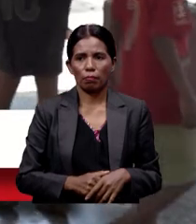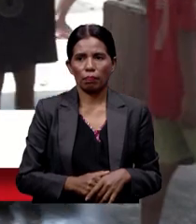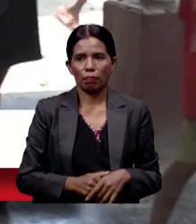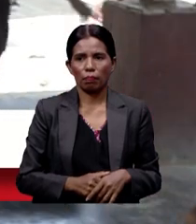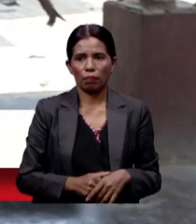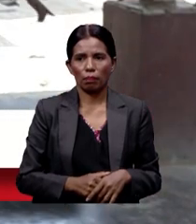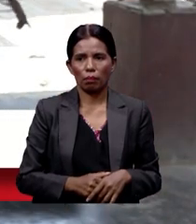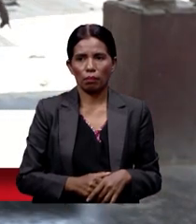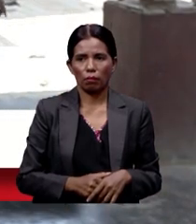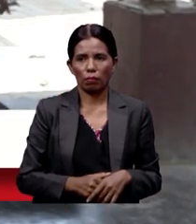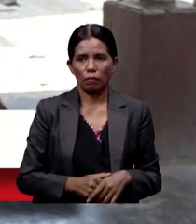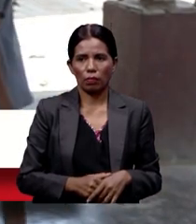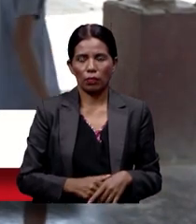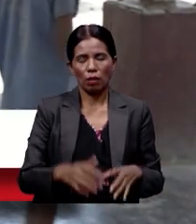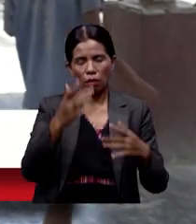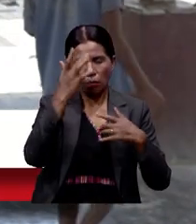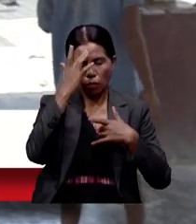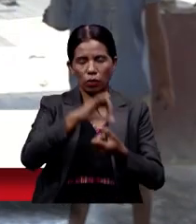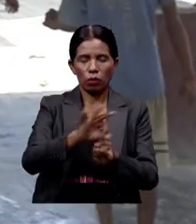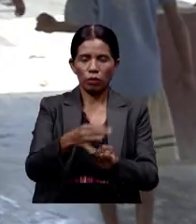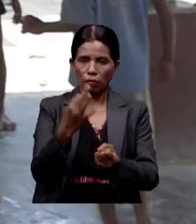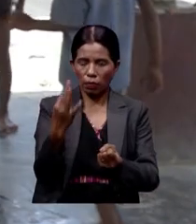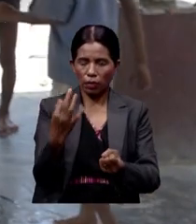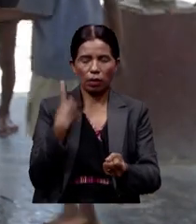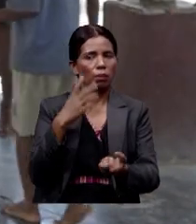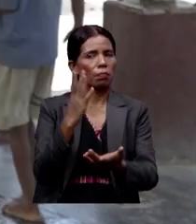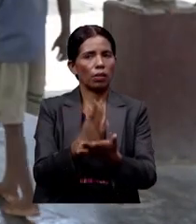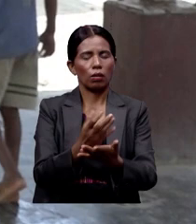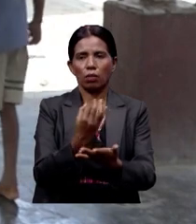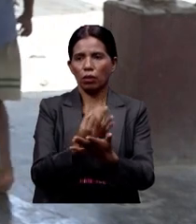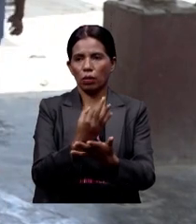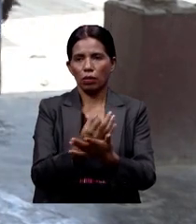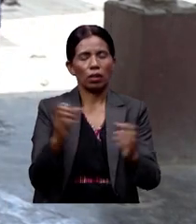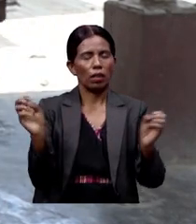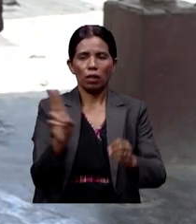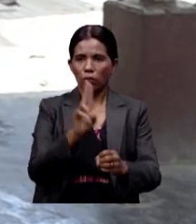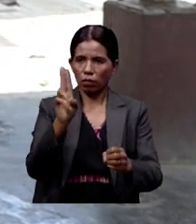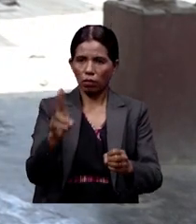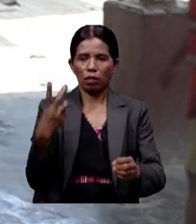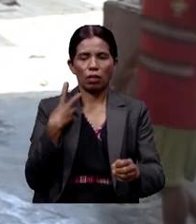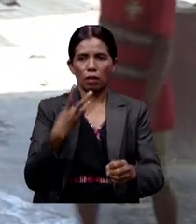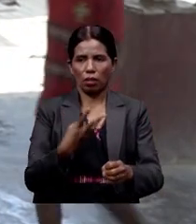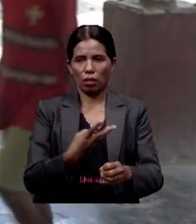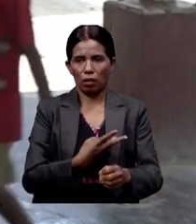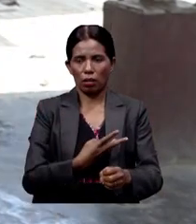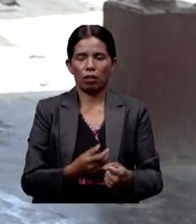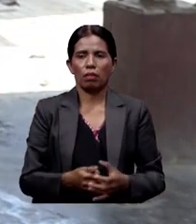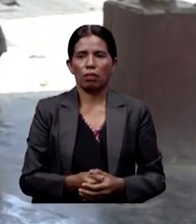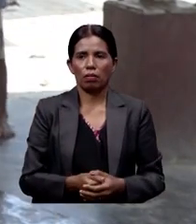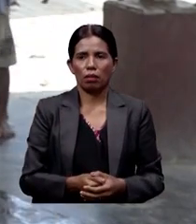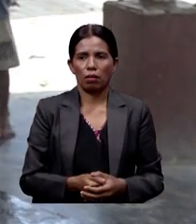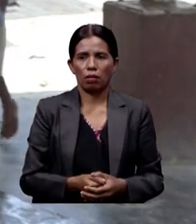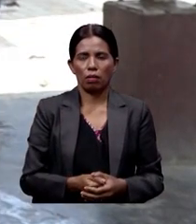ansa moras covid ne, mai ami para tia, osan mos ami la uzaona, ami kalau saya sana